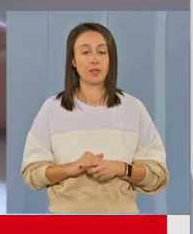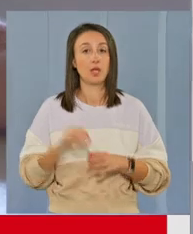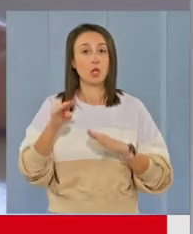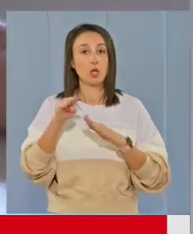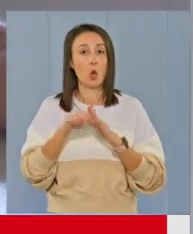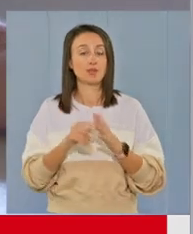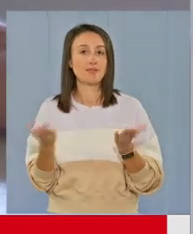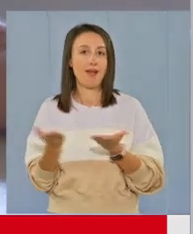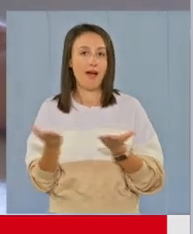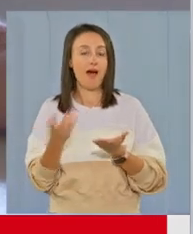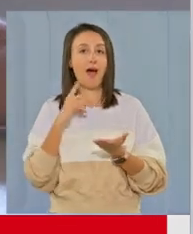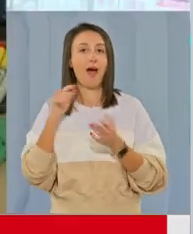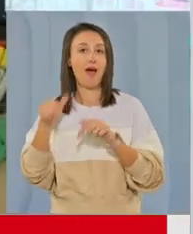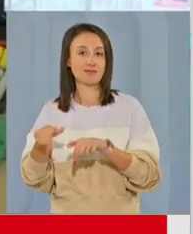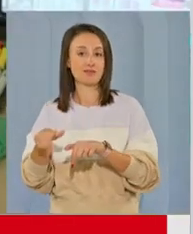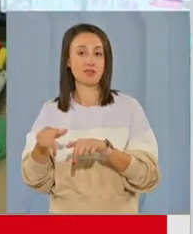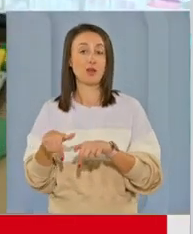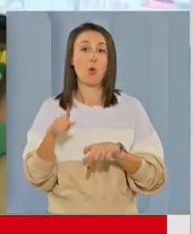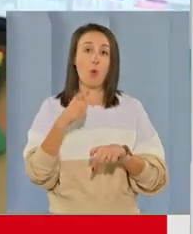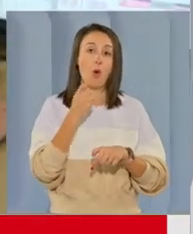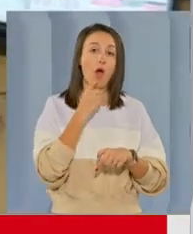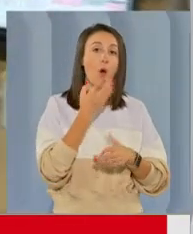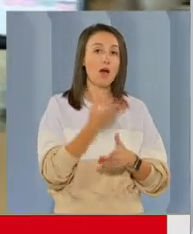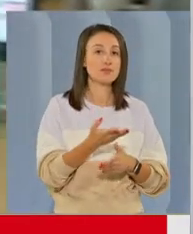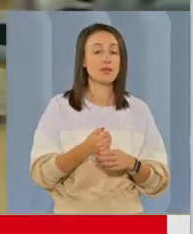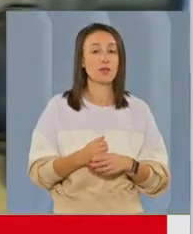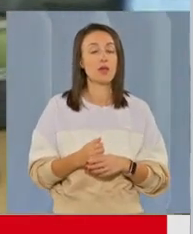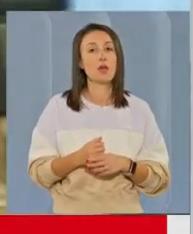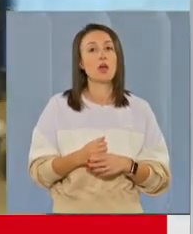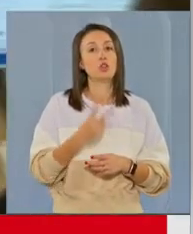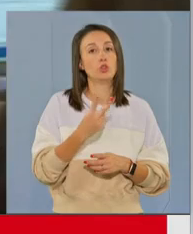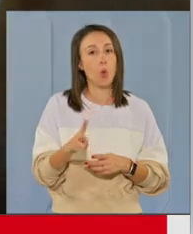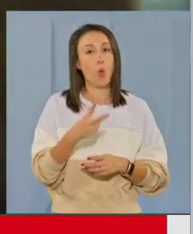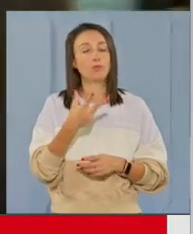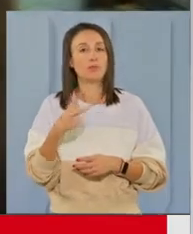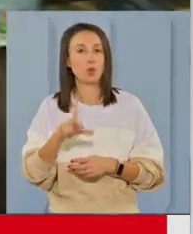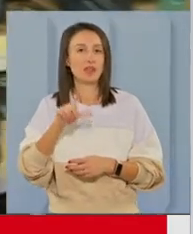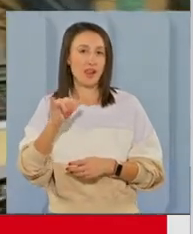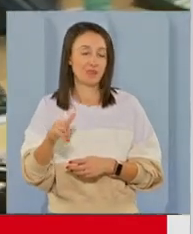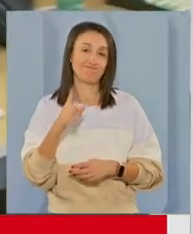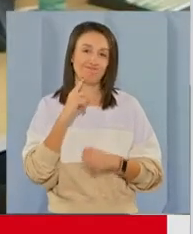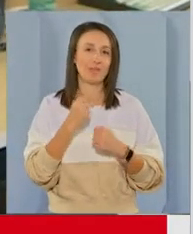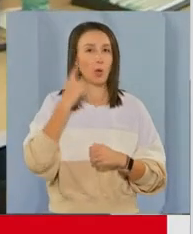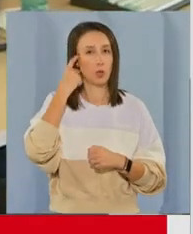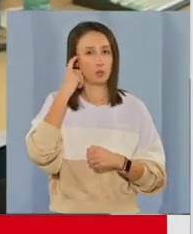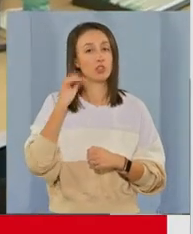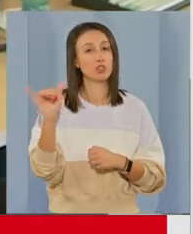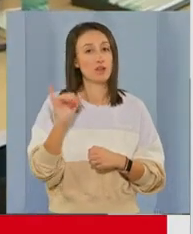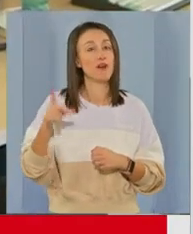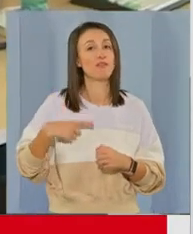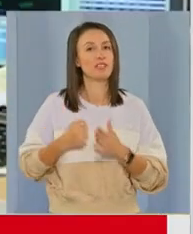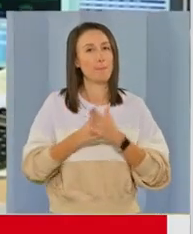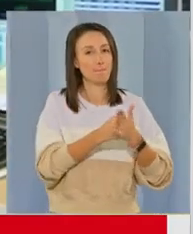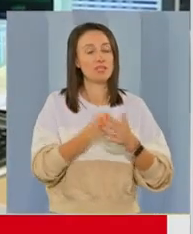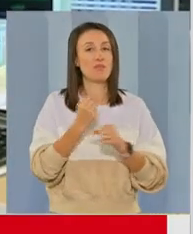condițiile în care astăzi o alocație este undeva la 200-300 de lei, este greu de crezut că cineva va fi împins